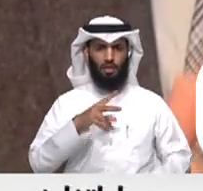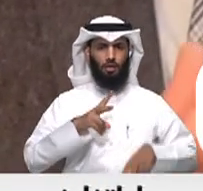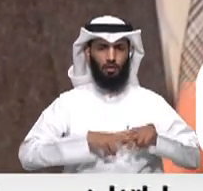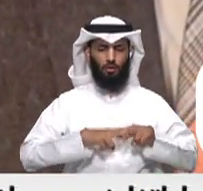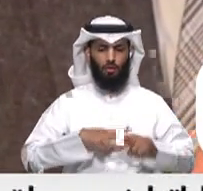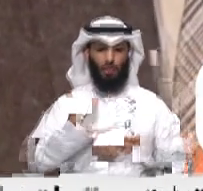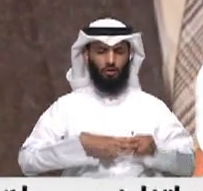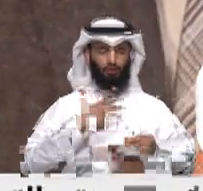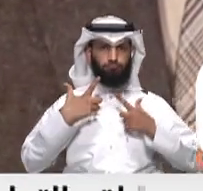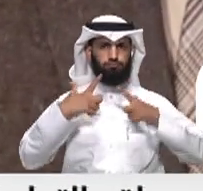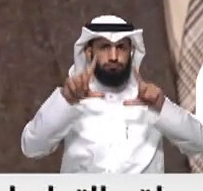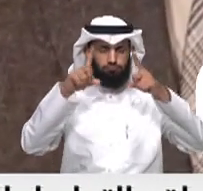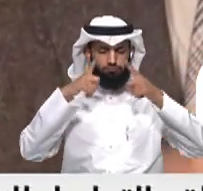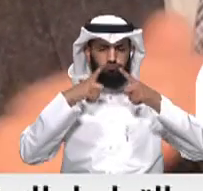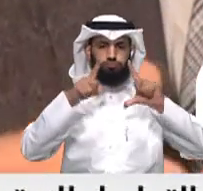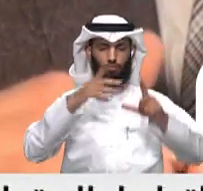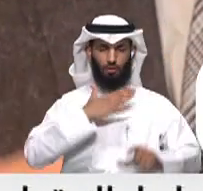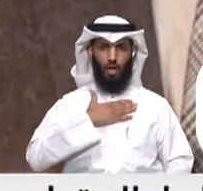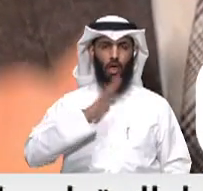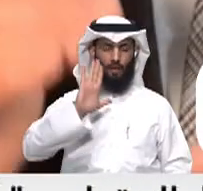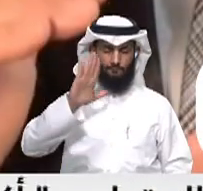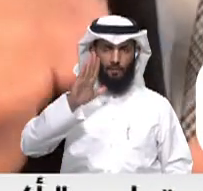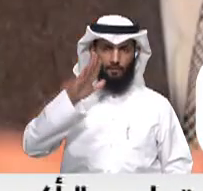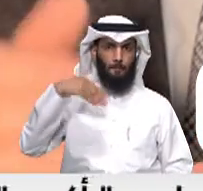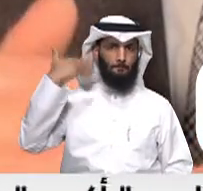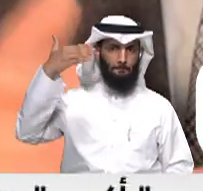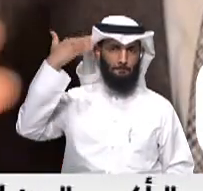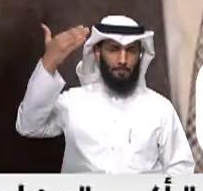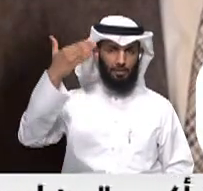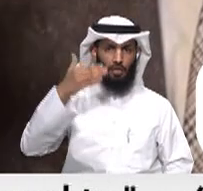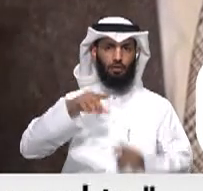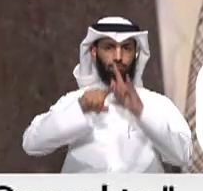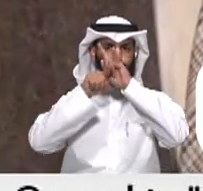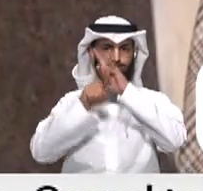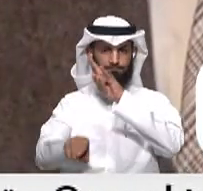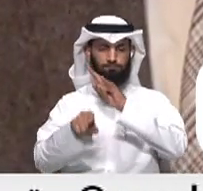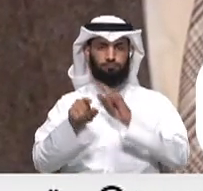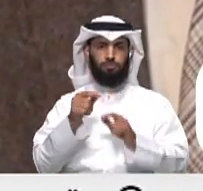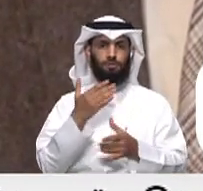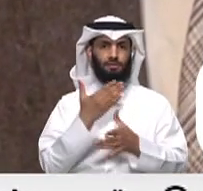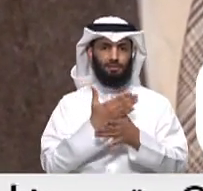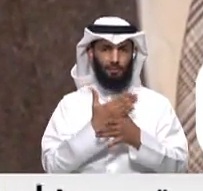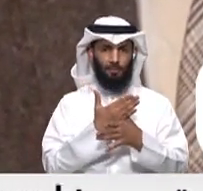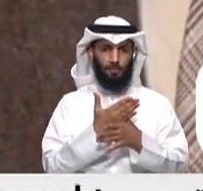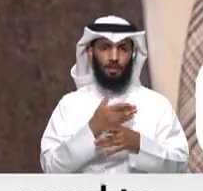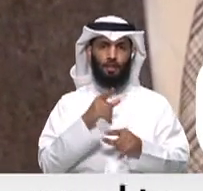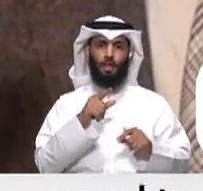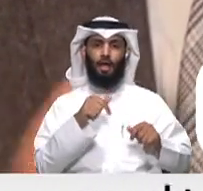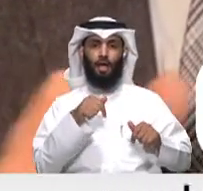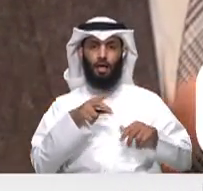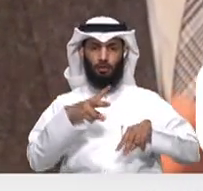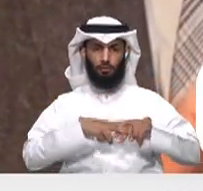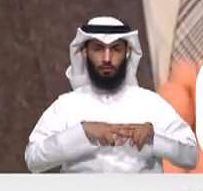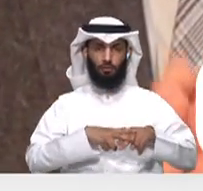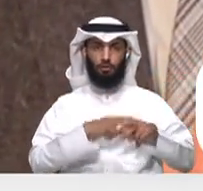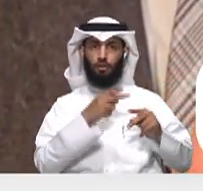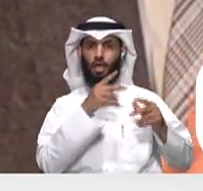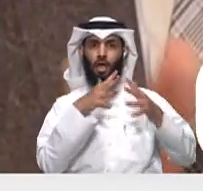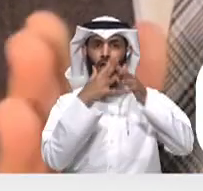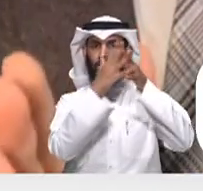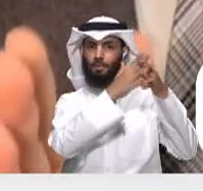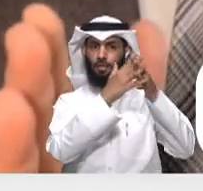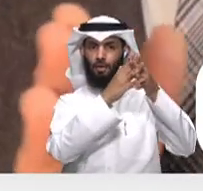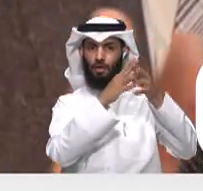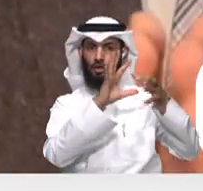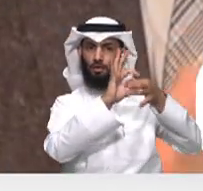بأنهم سيقومون بضربة ضد إيران، أعلنوا بأنهم قد أغلقوا حتى قناة التواصل مع الجانب الأمريكي. لذا فإن الحديث